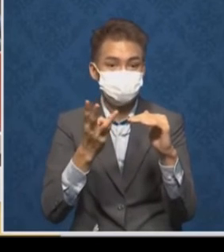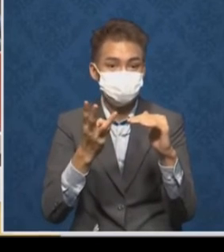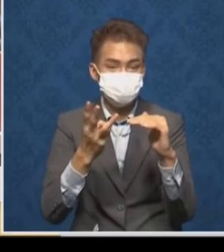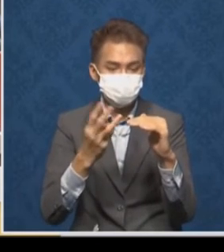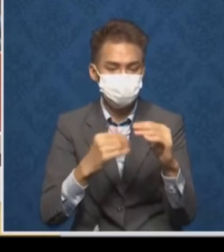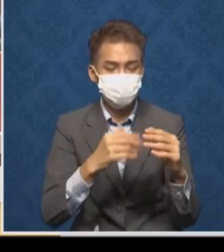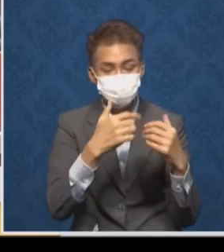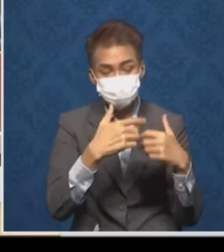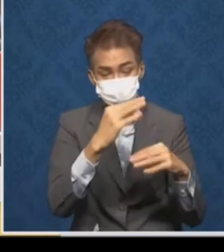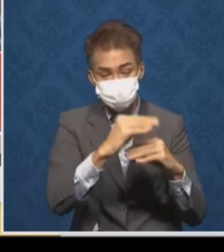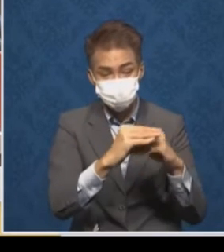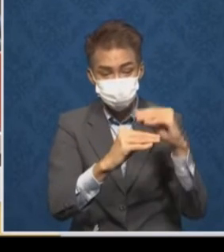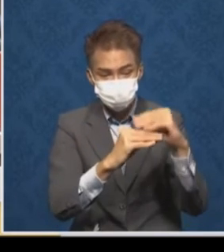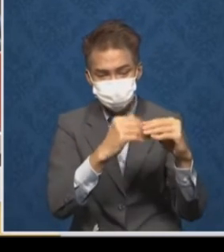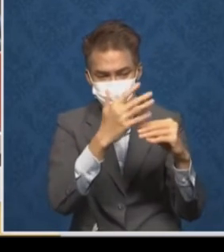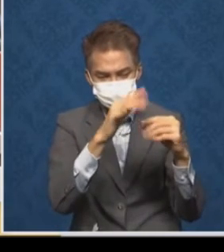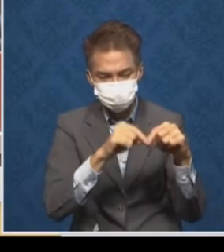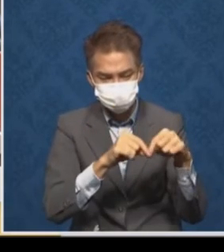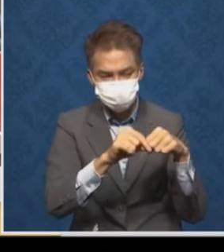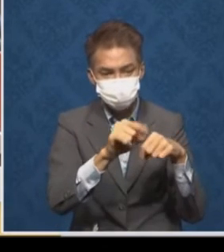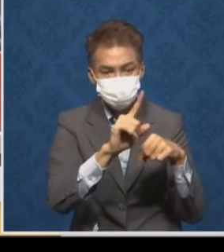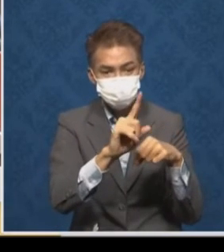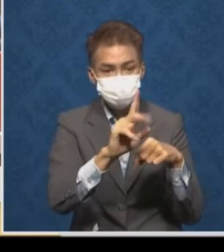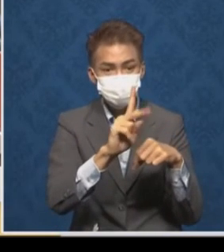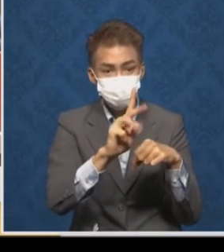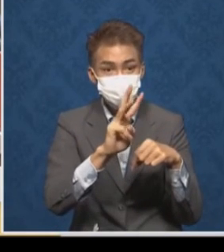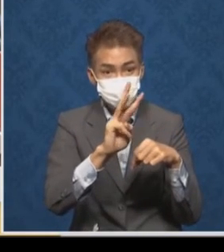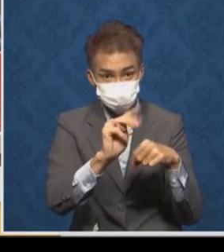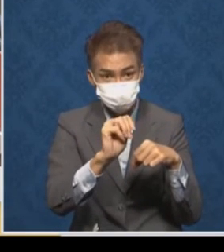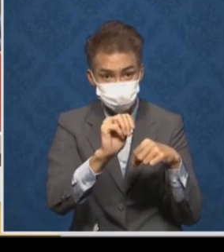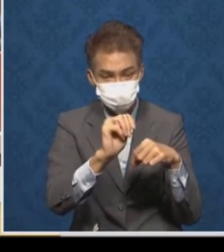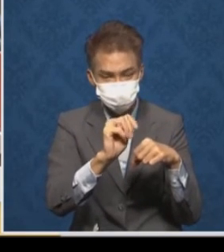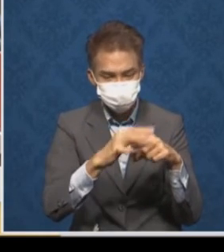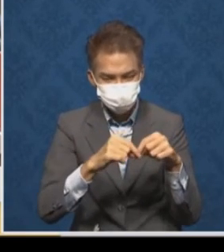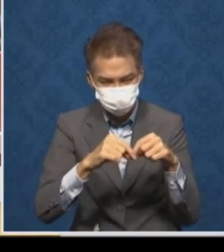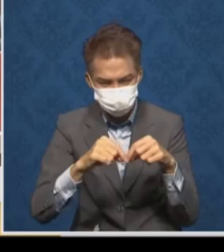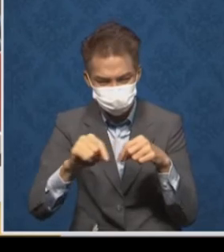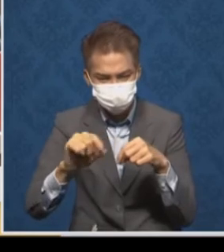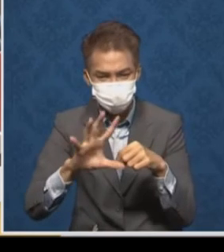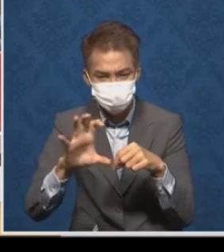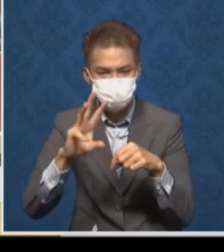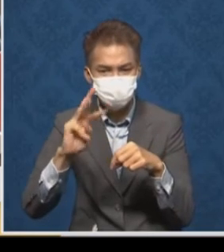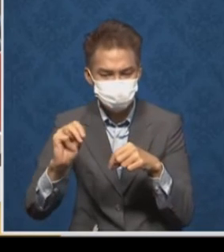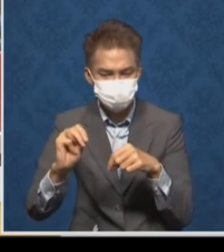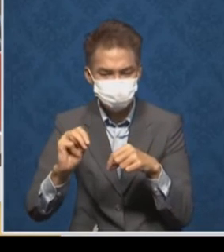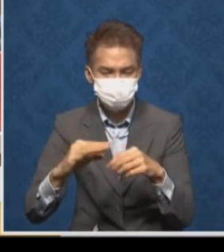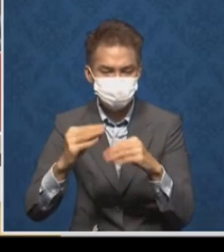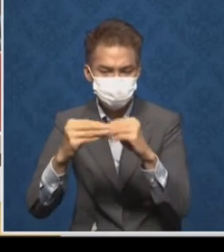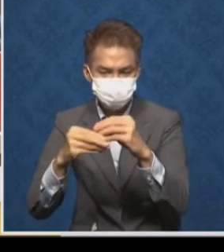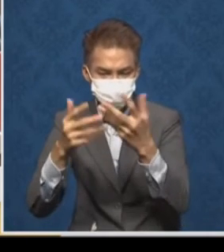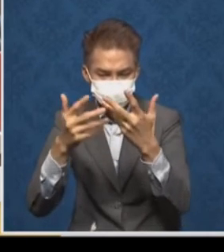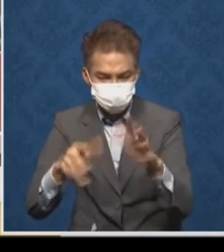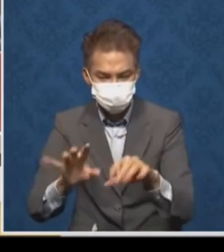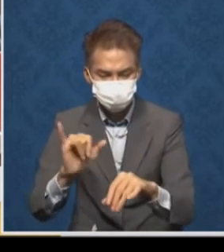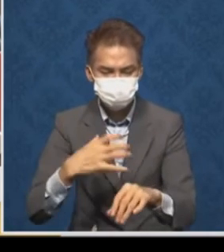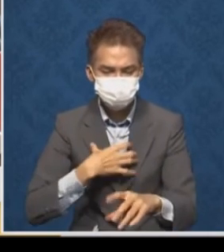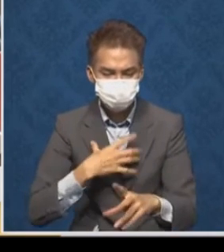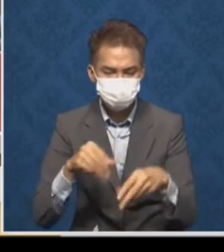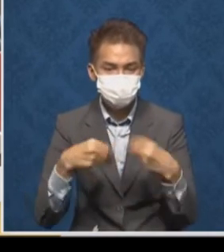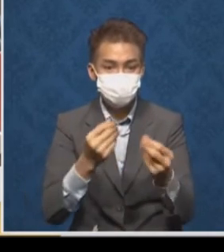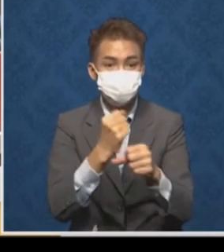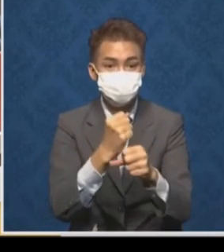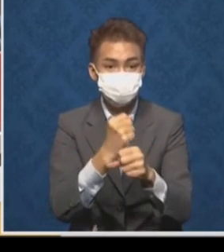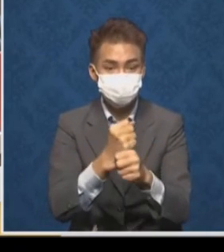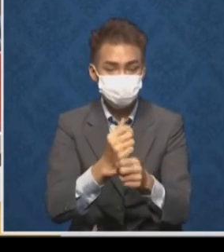าเนี่ยได้ประมาณสัก1กิโลเมตรนะครับอีก500เมตรเนี่ยยังขาดอยู่นะครับก็เลยขอให้ทางโยธาธิการได้เร่งดำเนินการนะครับตามภา